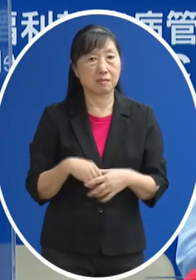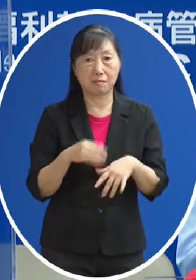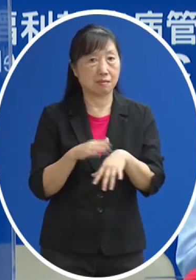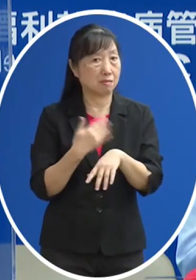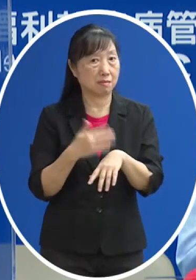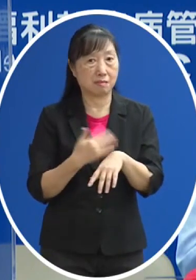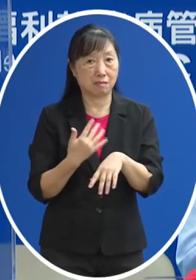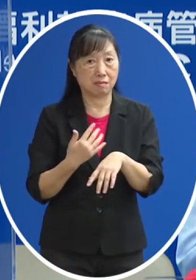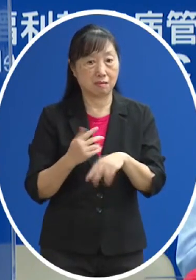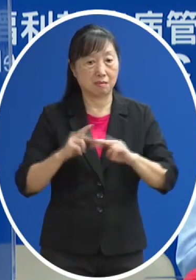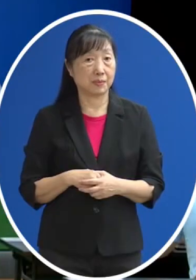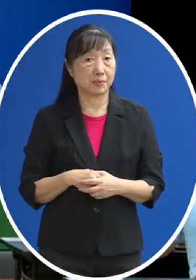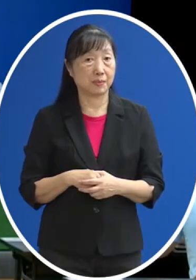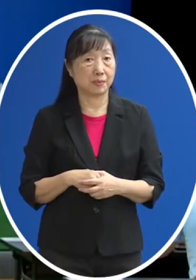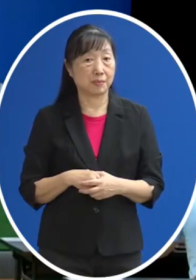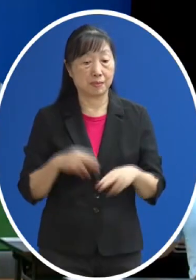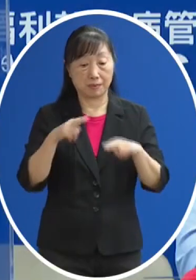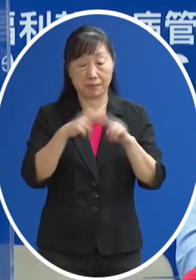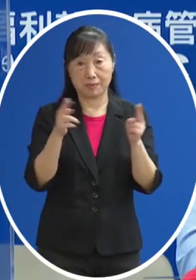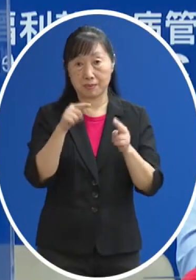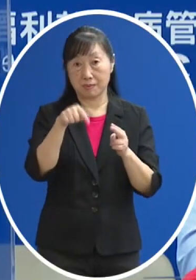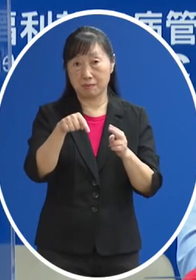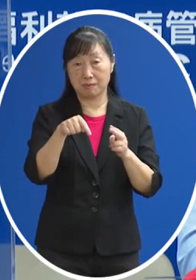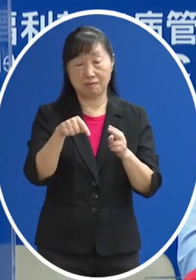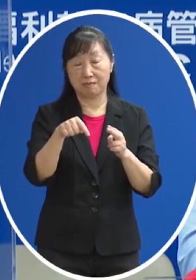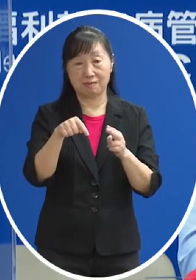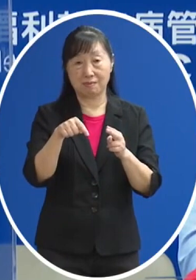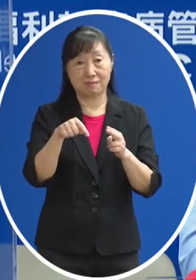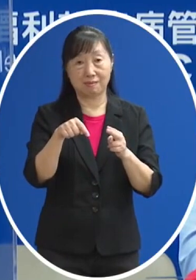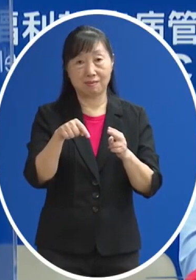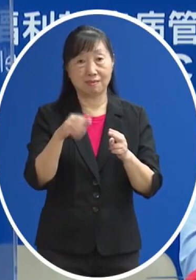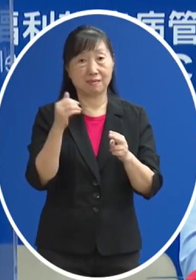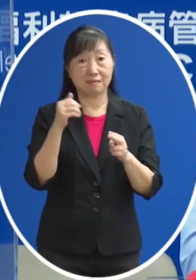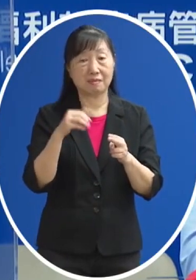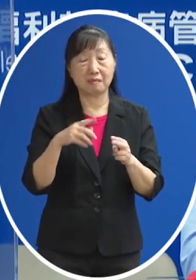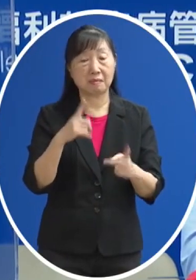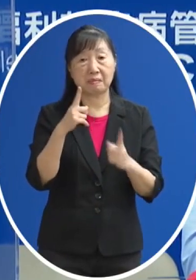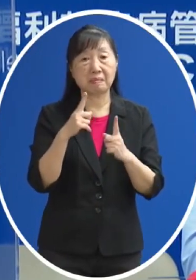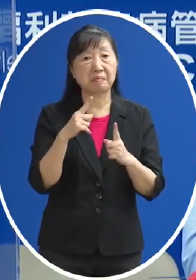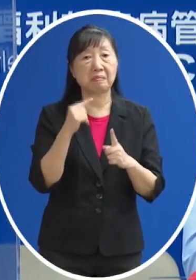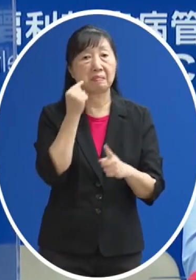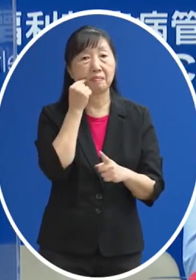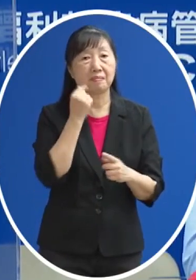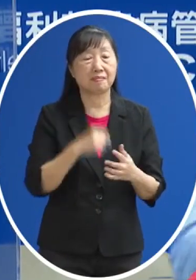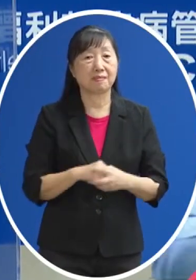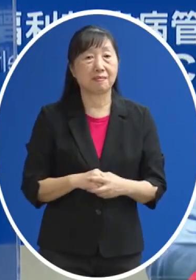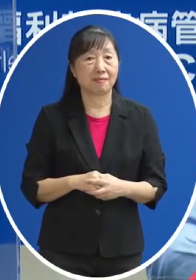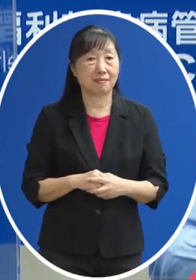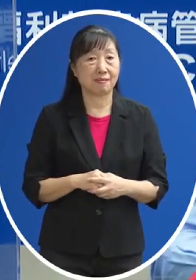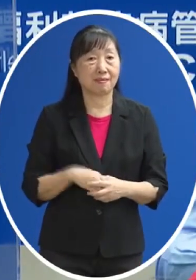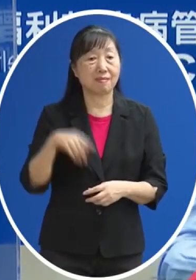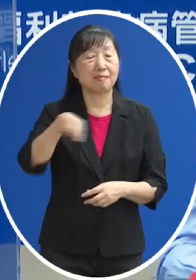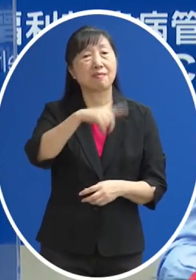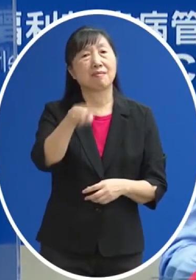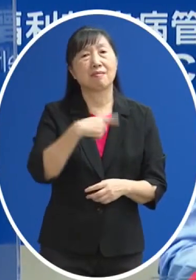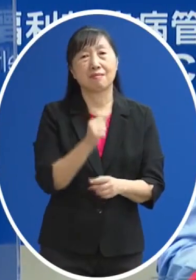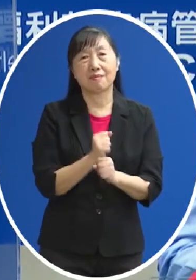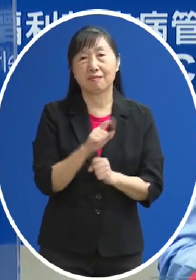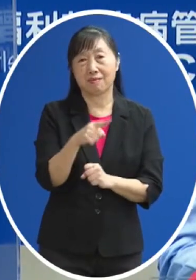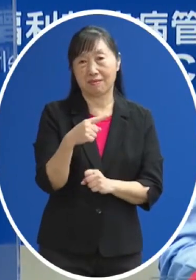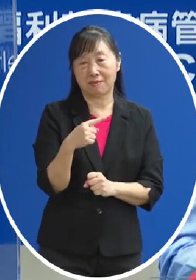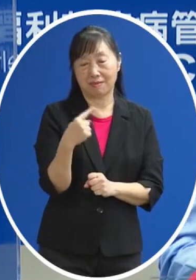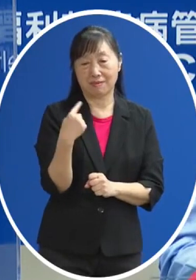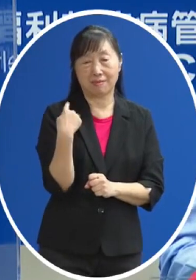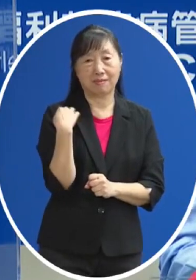做大幅的改变。解封大不易了，要解封大不易。因为主要大家来看看这两